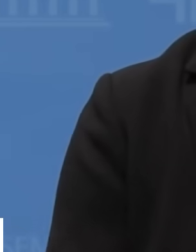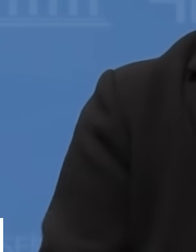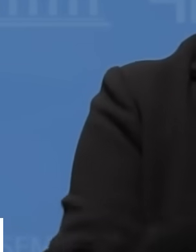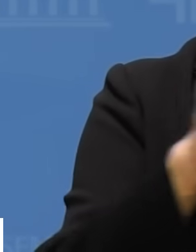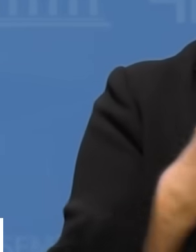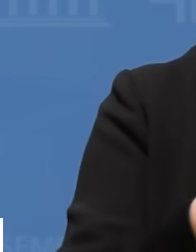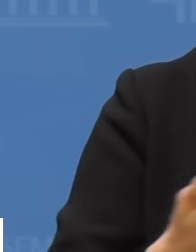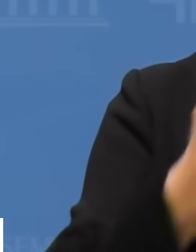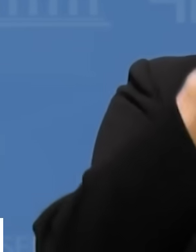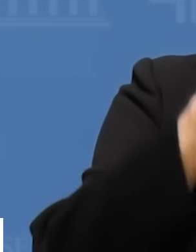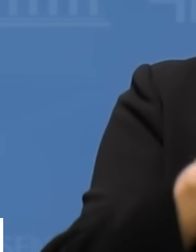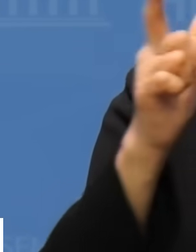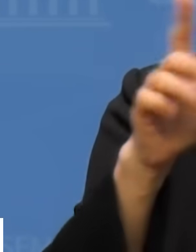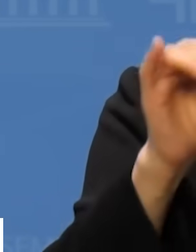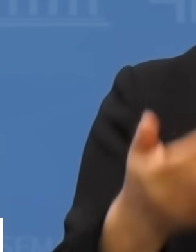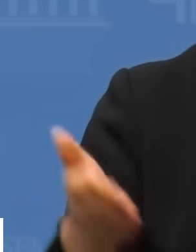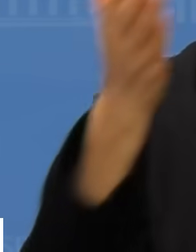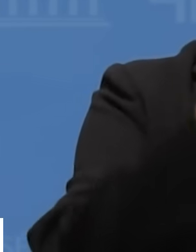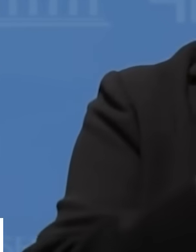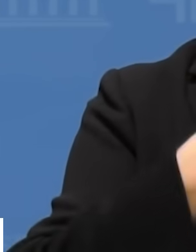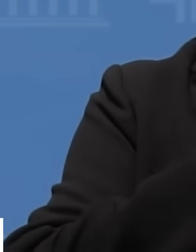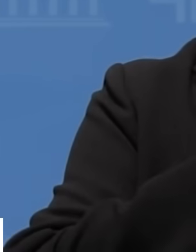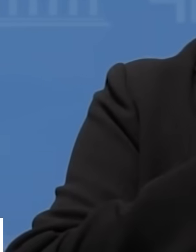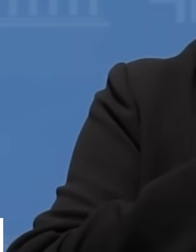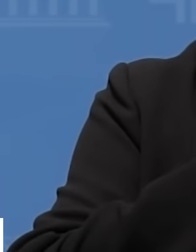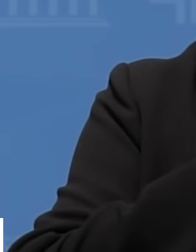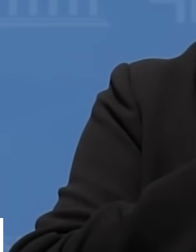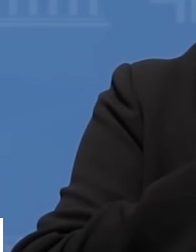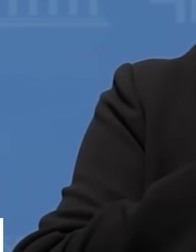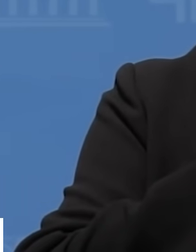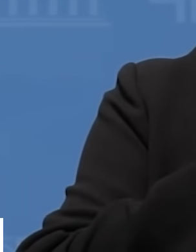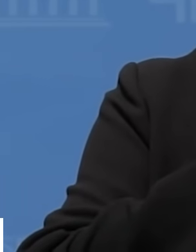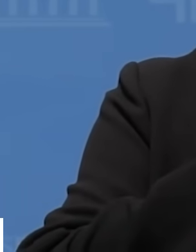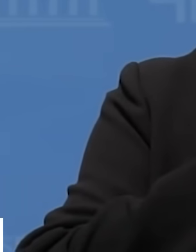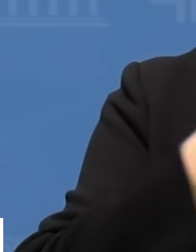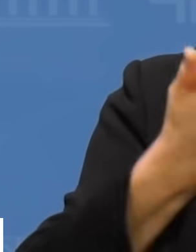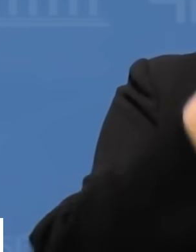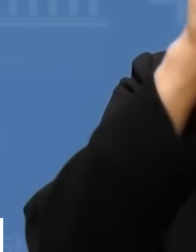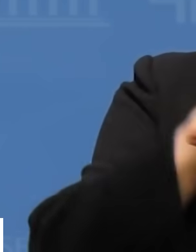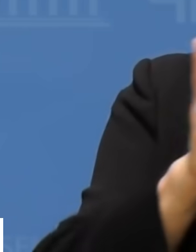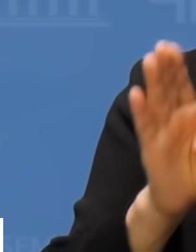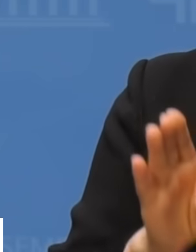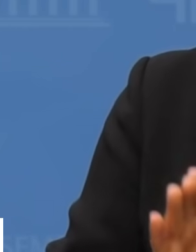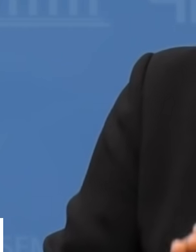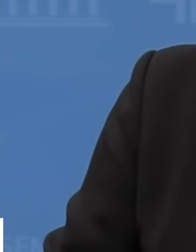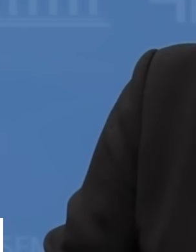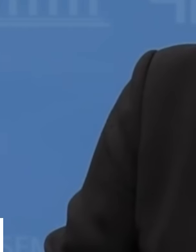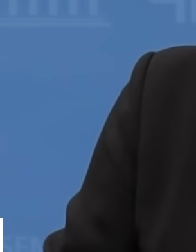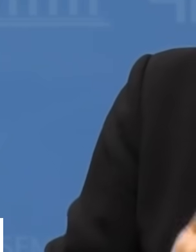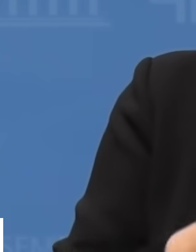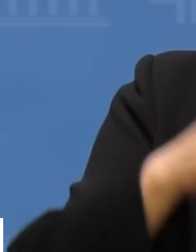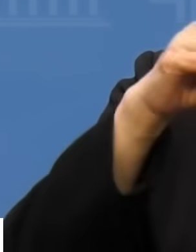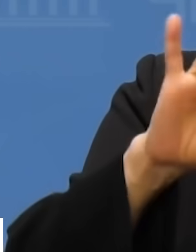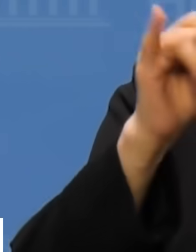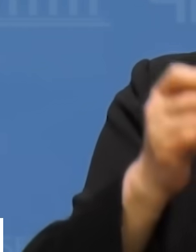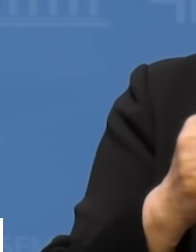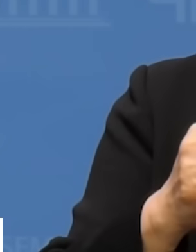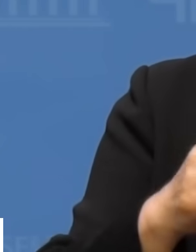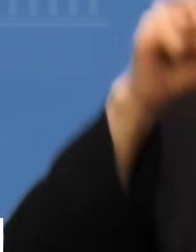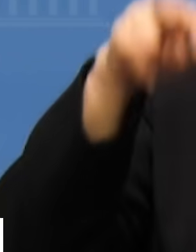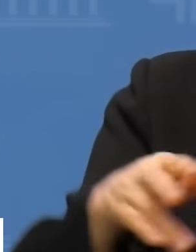사랑하는 강북구민 여러분, 저 전상범은 강북의 아들, 수역 먹자골목의 막내